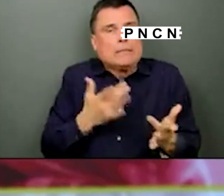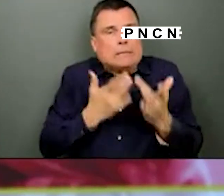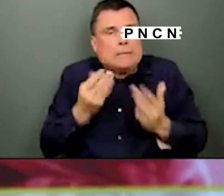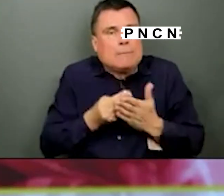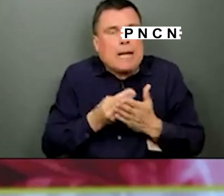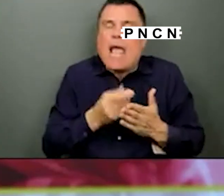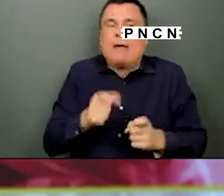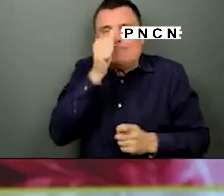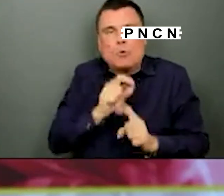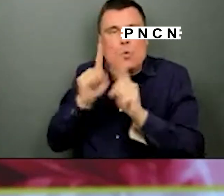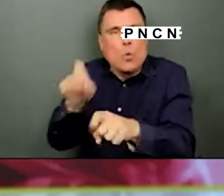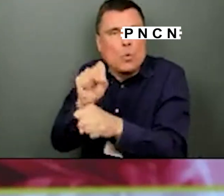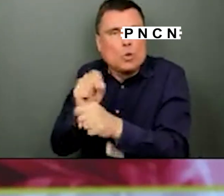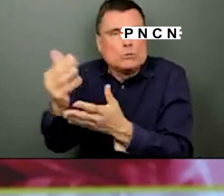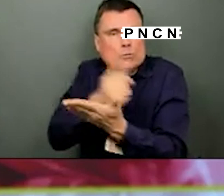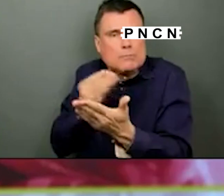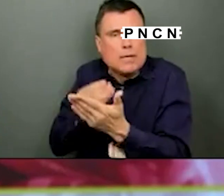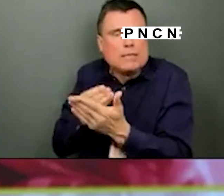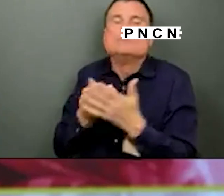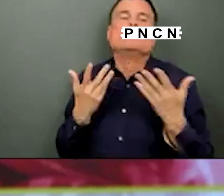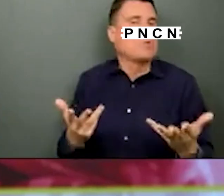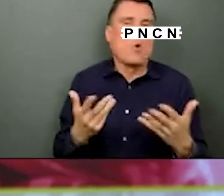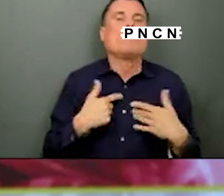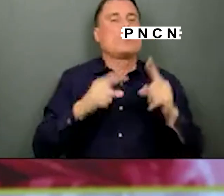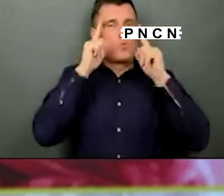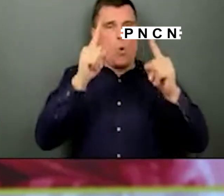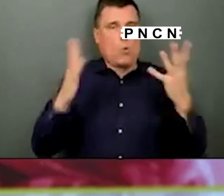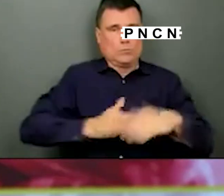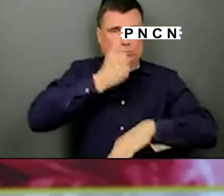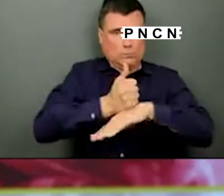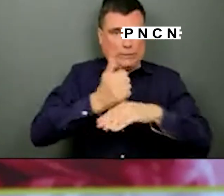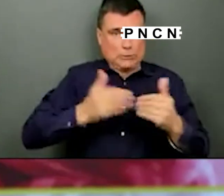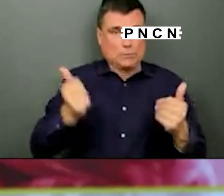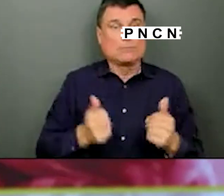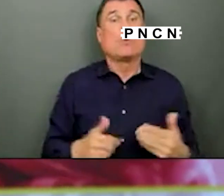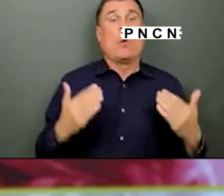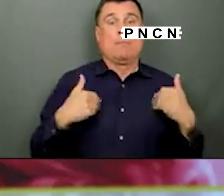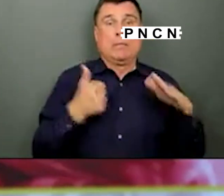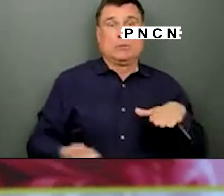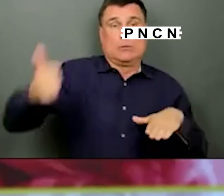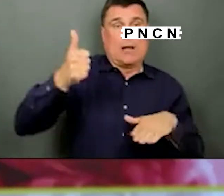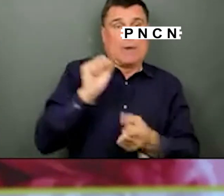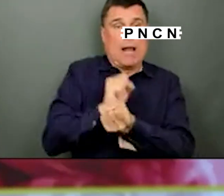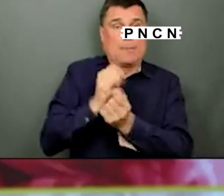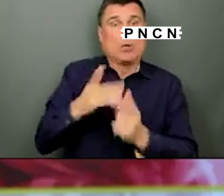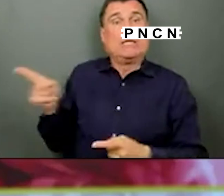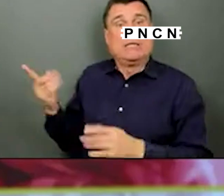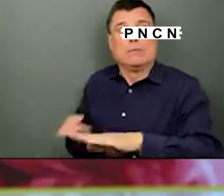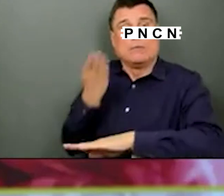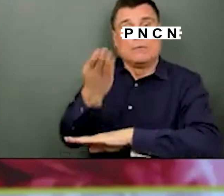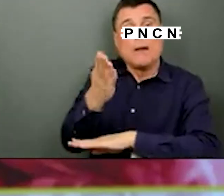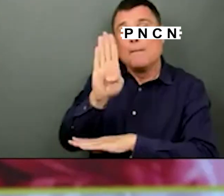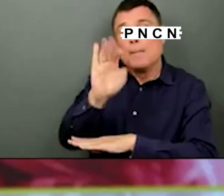that choice a little bit easier. Earlier this morning, the minister tabled Bill 13 that will support hard-hit businesses and make